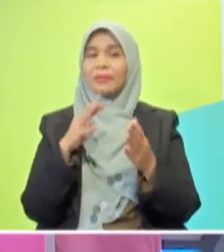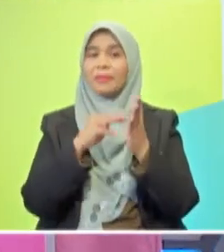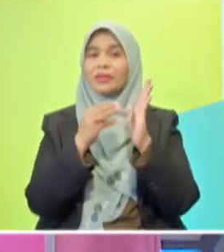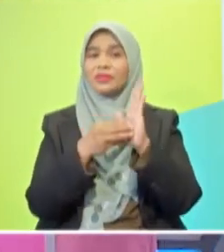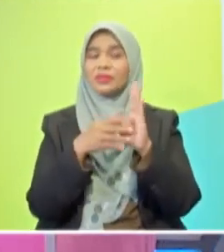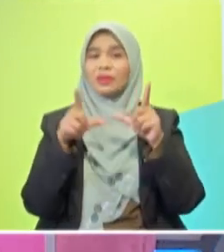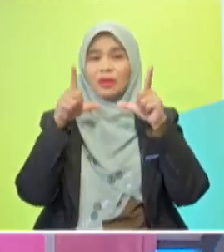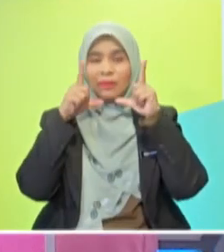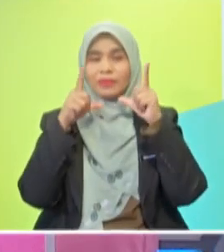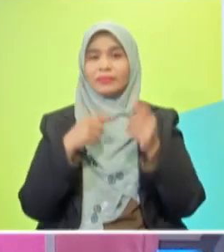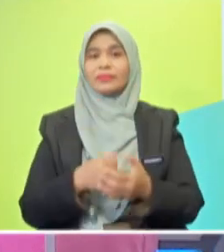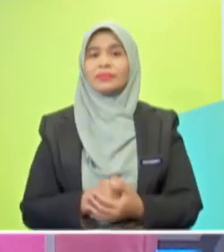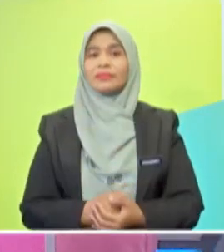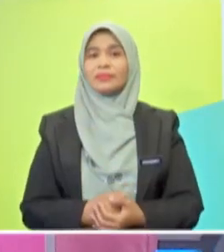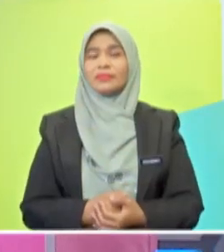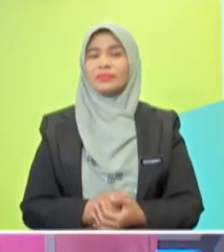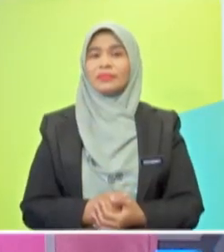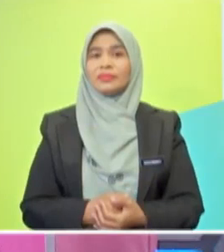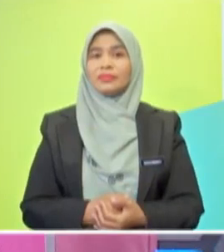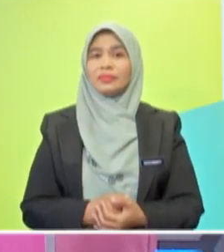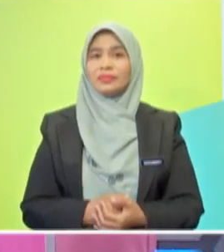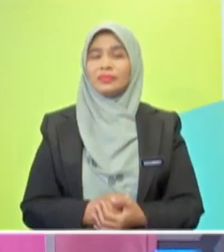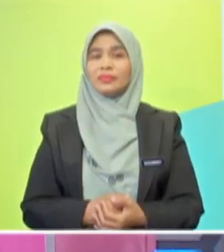maksud aurat. Okey.